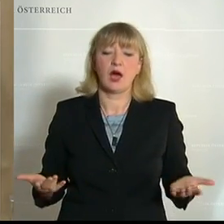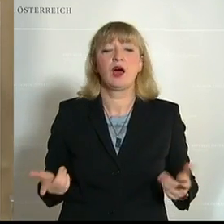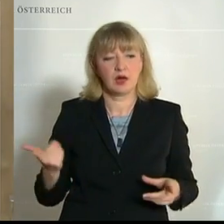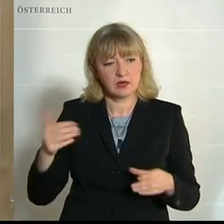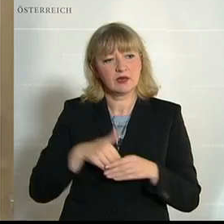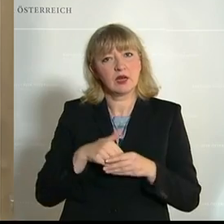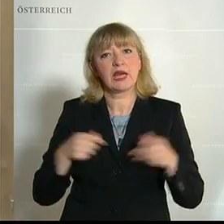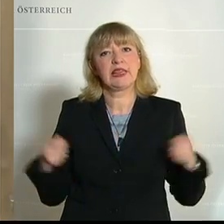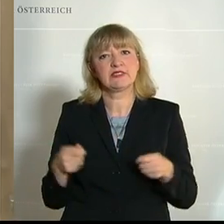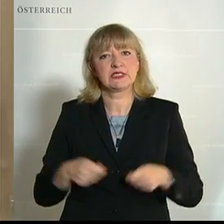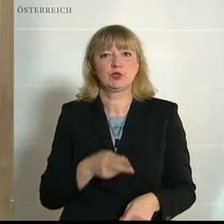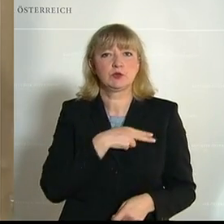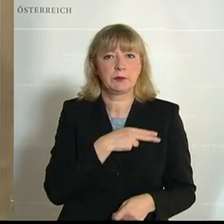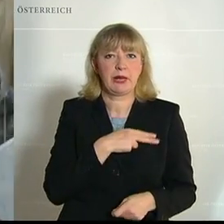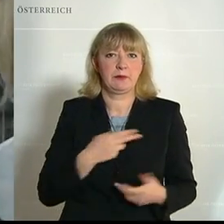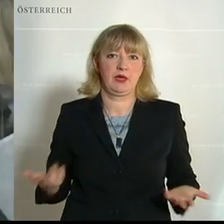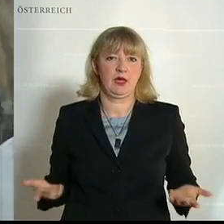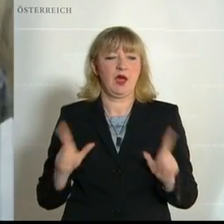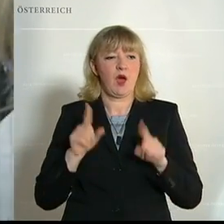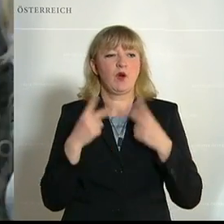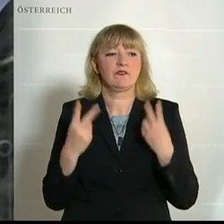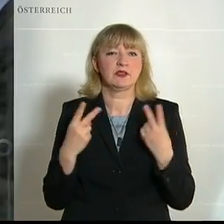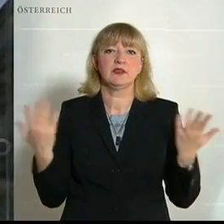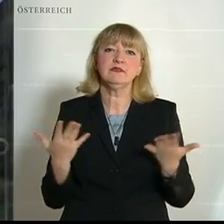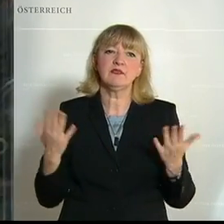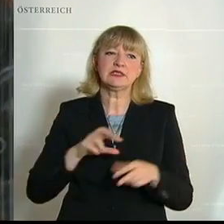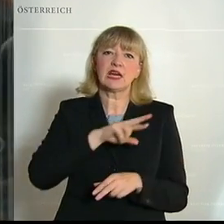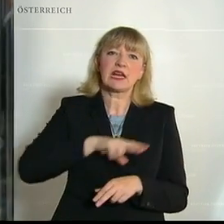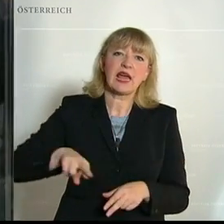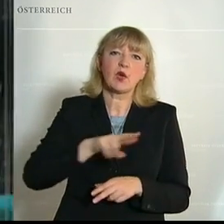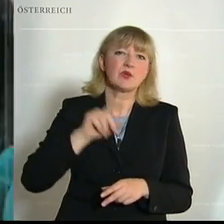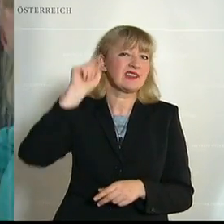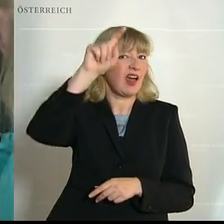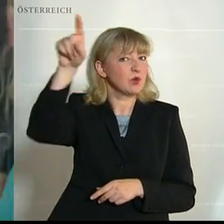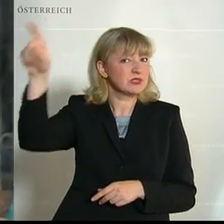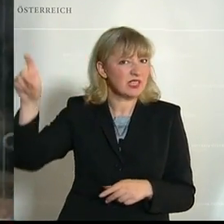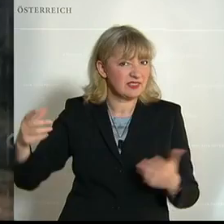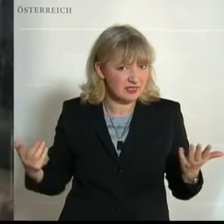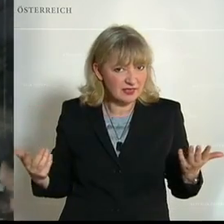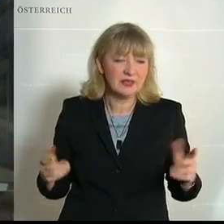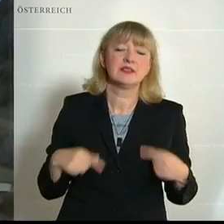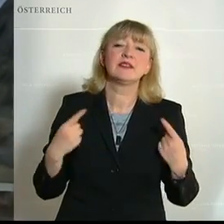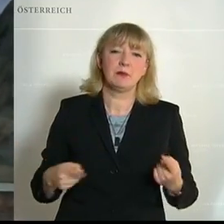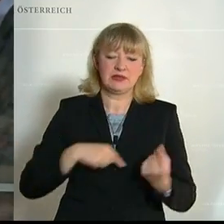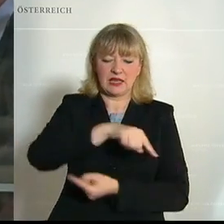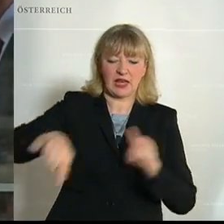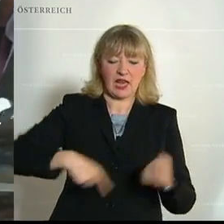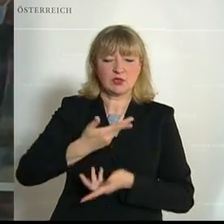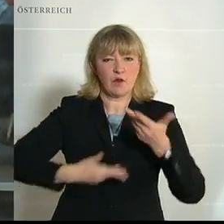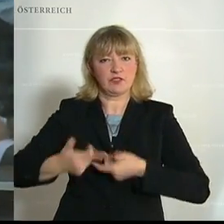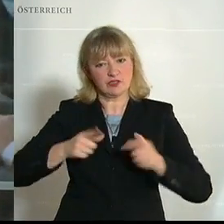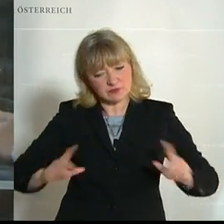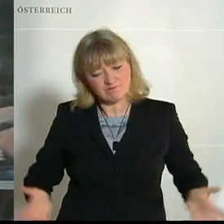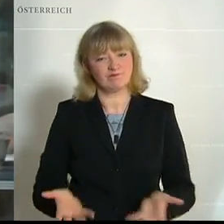Die Investitionsprämie, ganz wichtig, vor allem in den Regionen draußen, damit die Kreislaufwirtschaft in